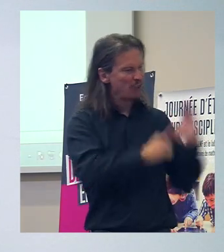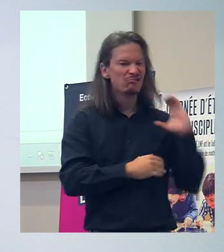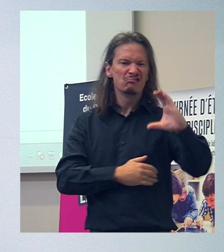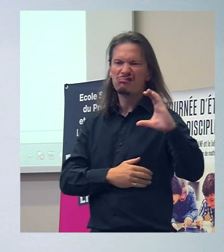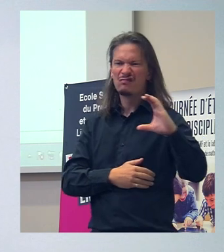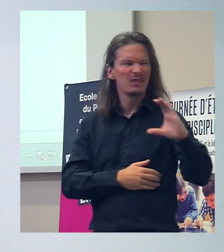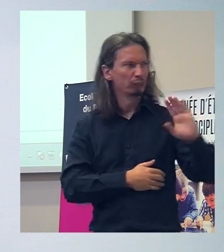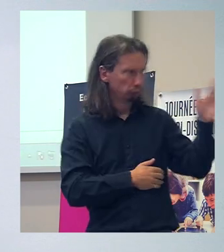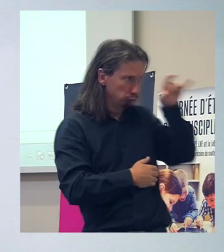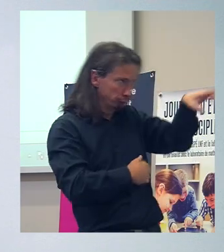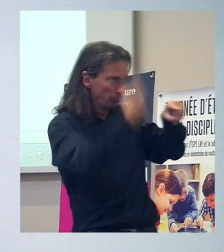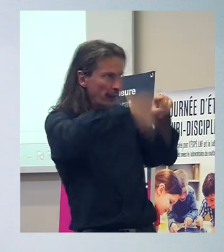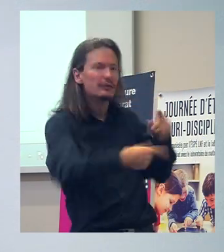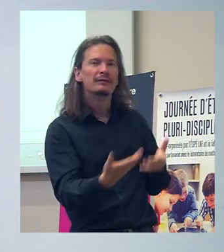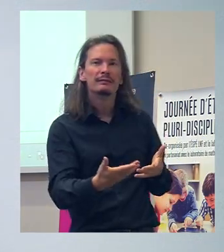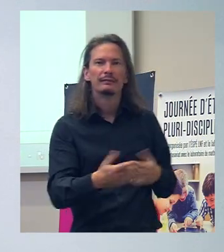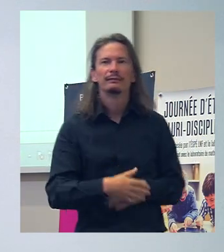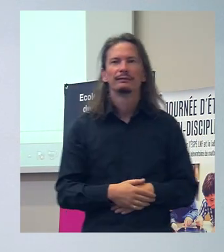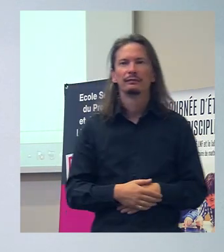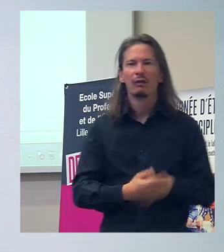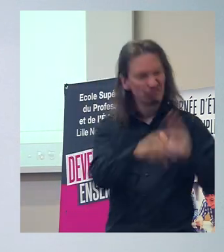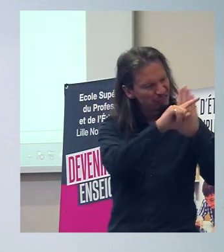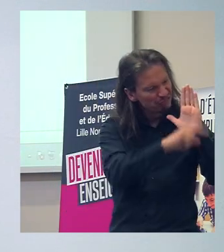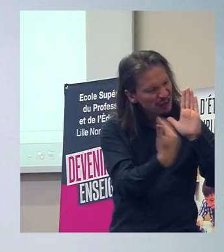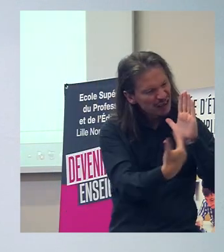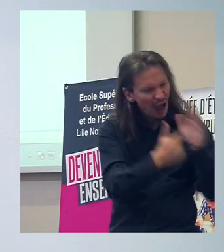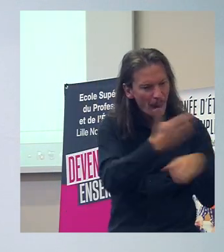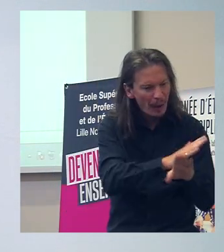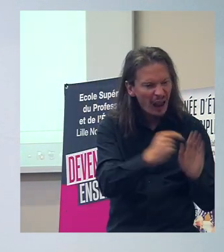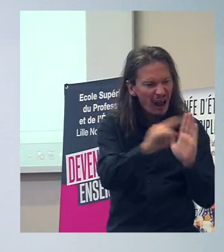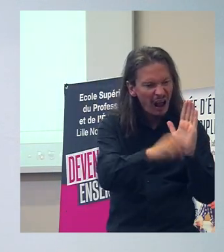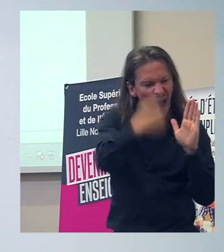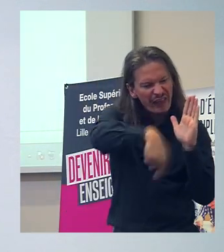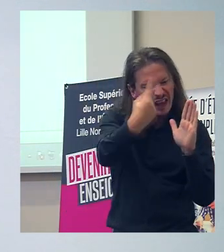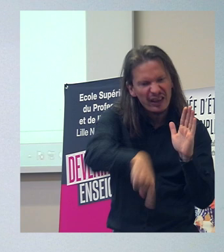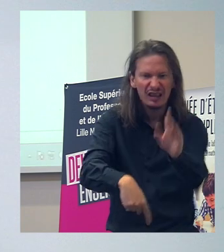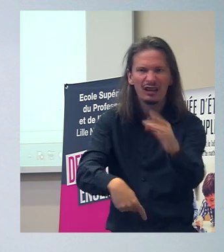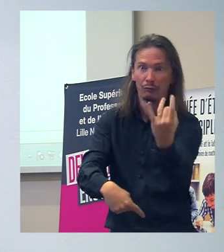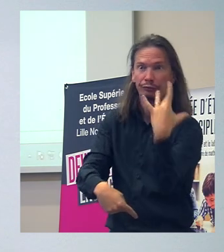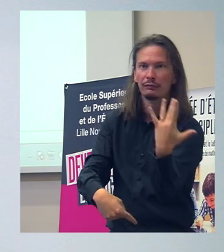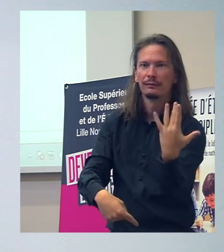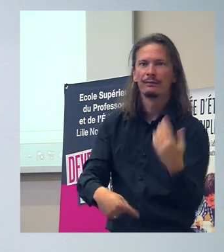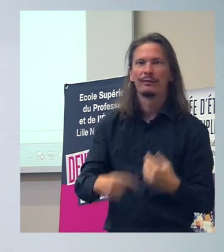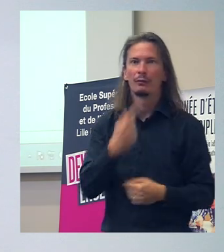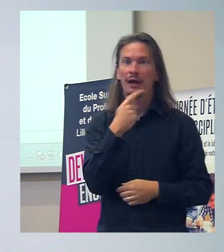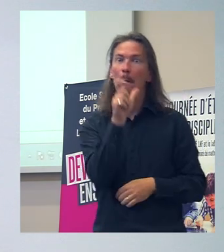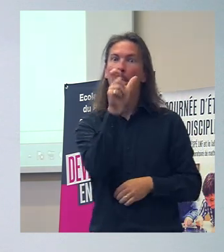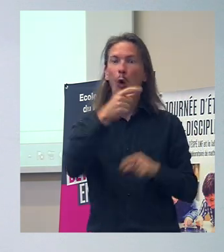Voilà, des interdits tout faits. Il faut donc prendre dorénavant le mot « interdit » dans